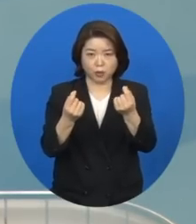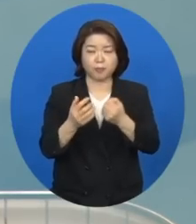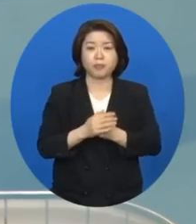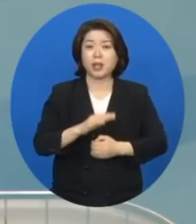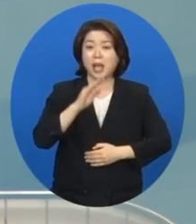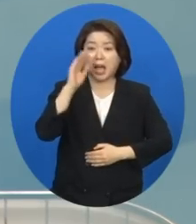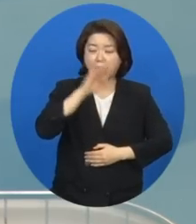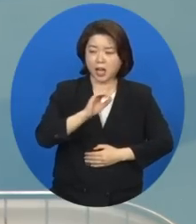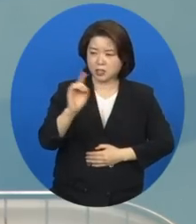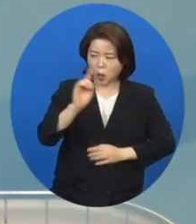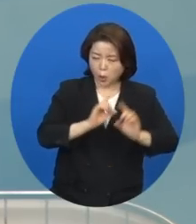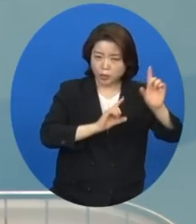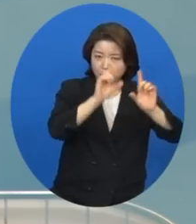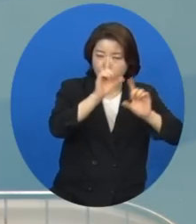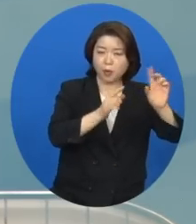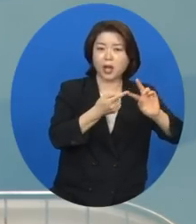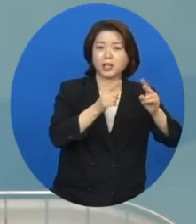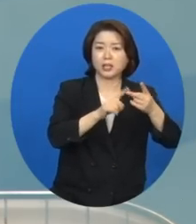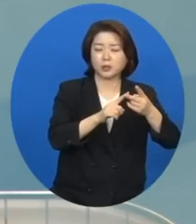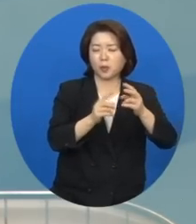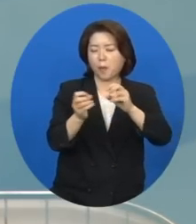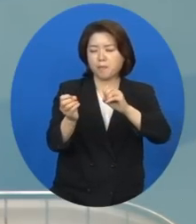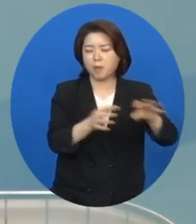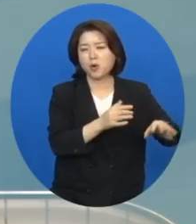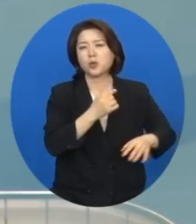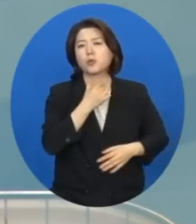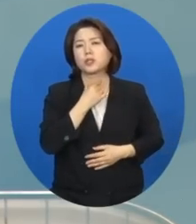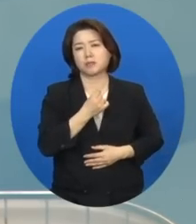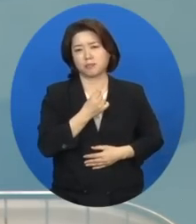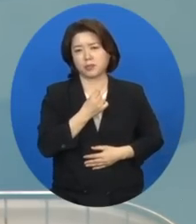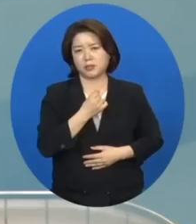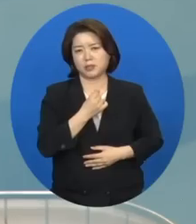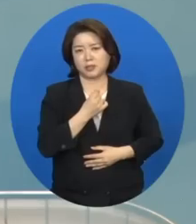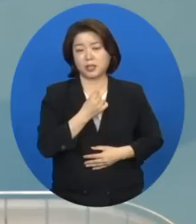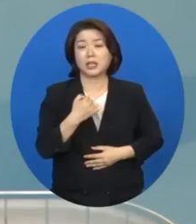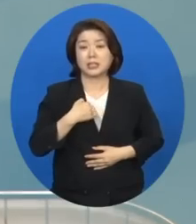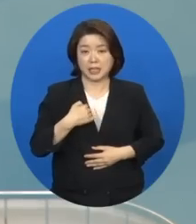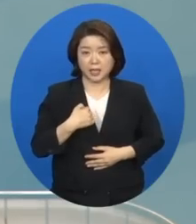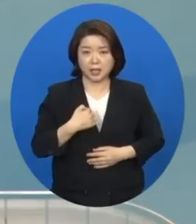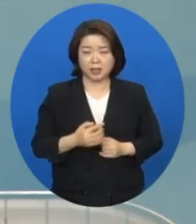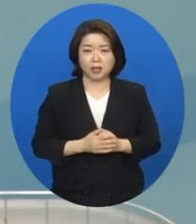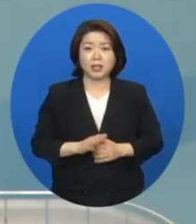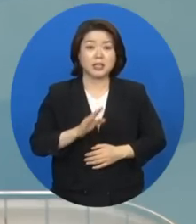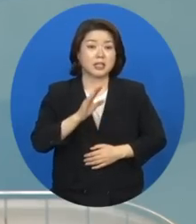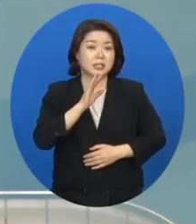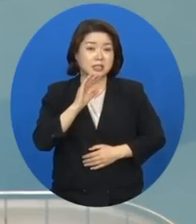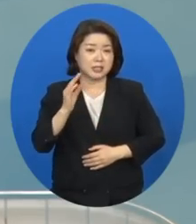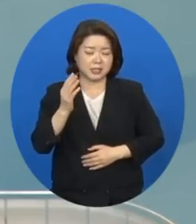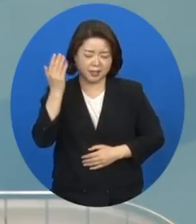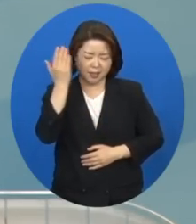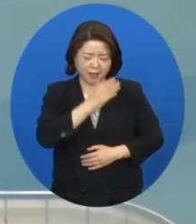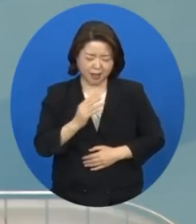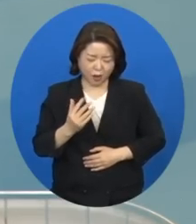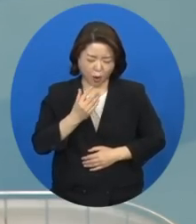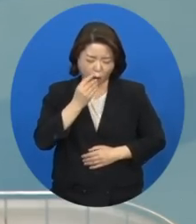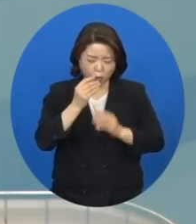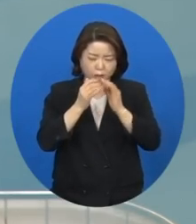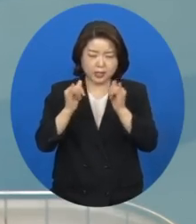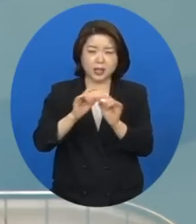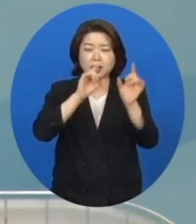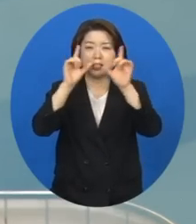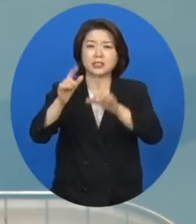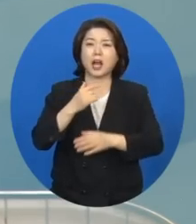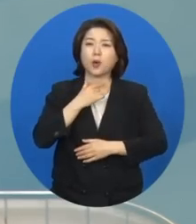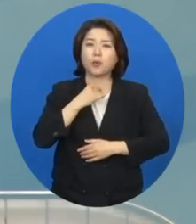악은 어떤 모양이라도 버리고 싶은 마음이, 그래서 진짜 거룩한 자로 살고 싶은 갈망이 제